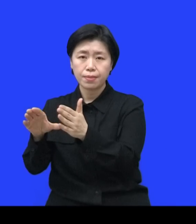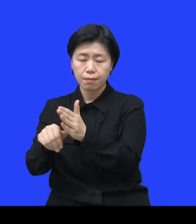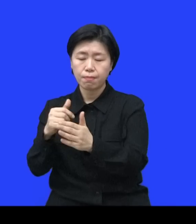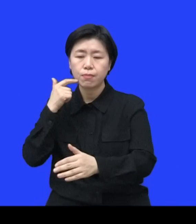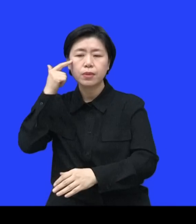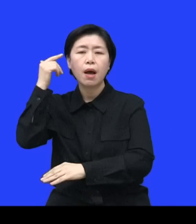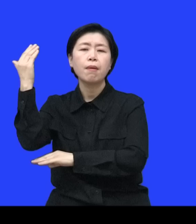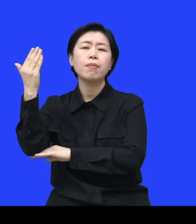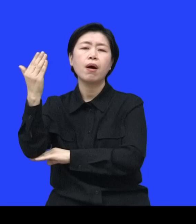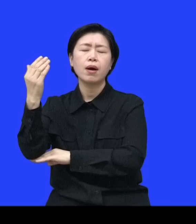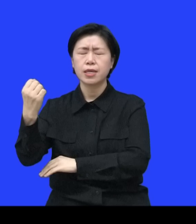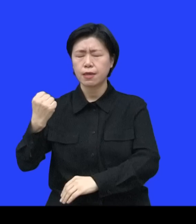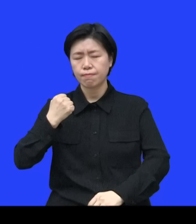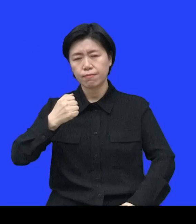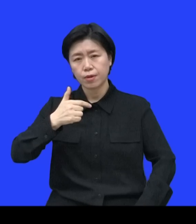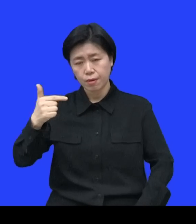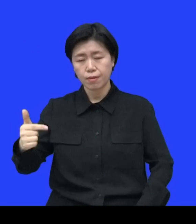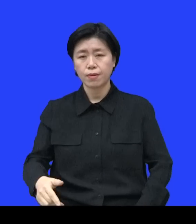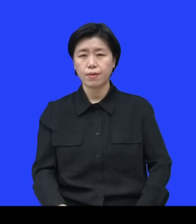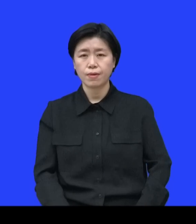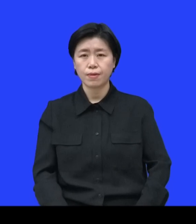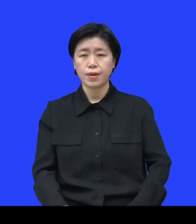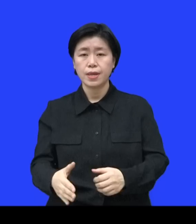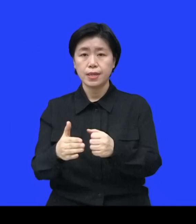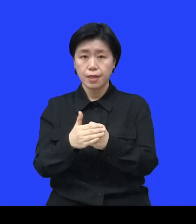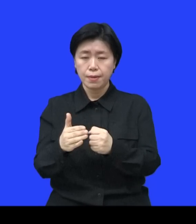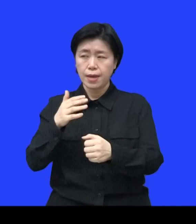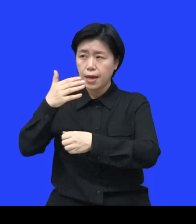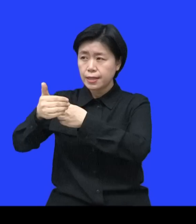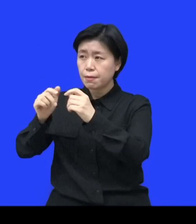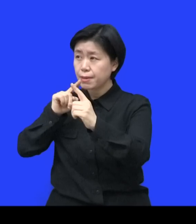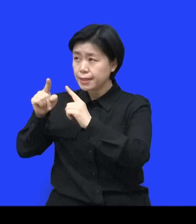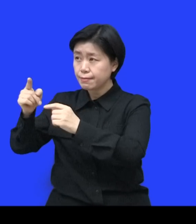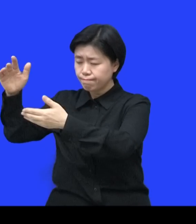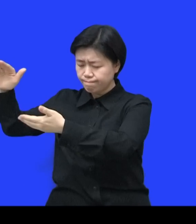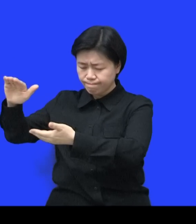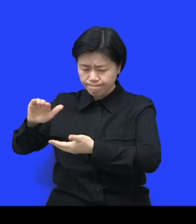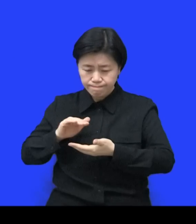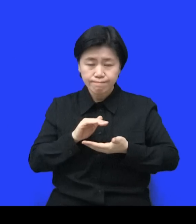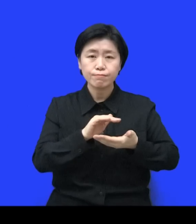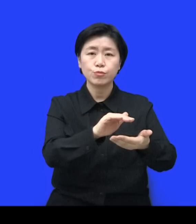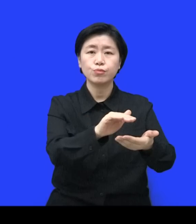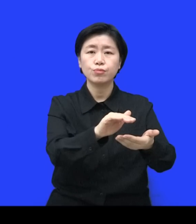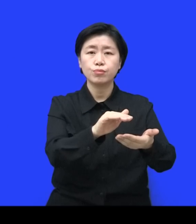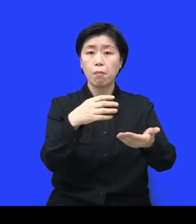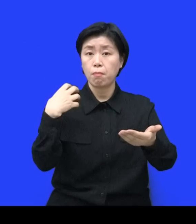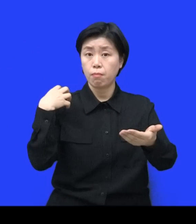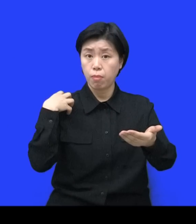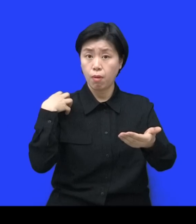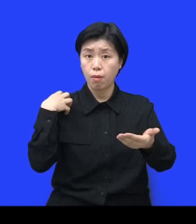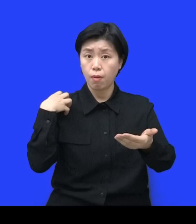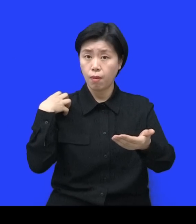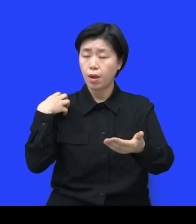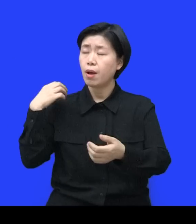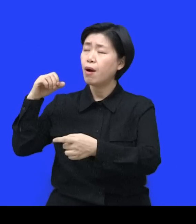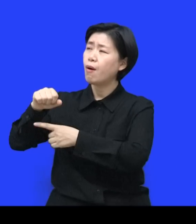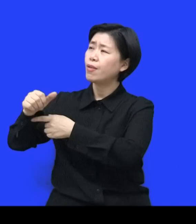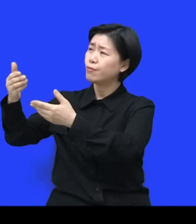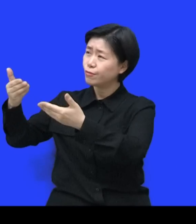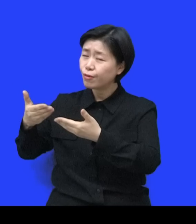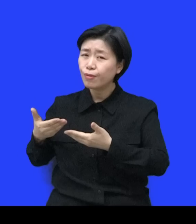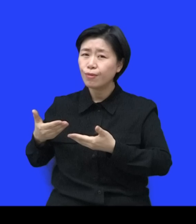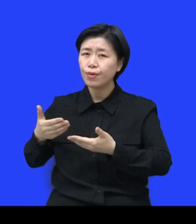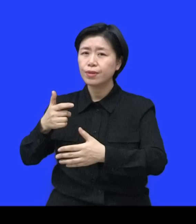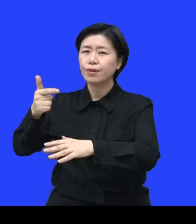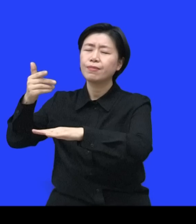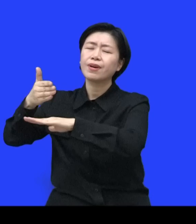확실하게 주님 오실 때까지 설교 준비하는 거, 말씀 준비하는 거, 하나님 내가 이거 시켜주셔서